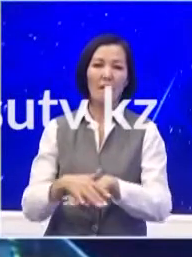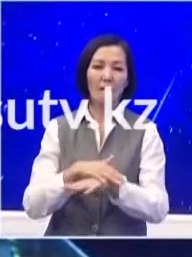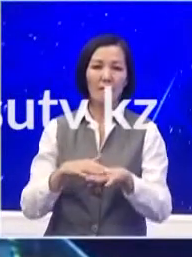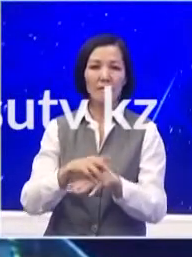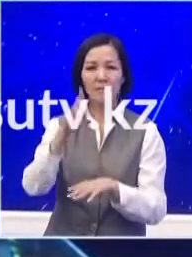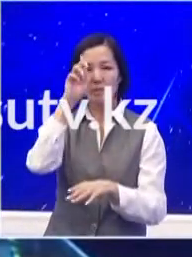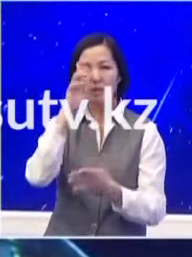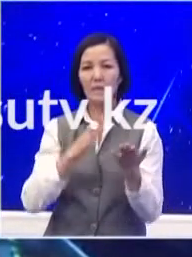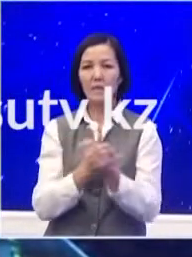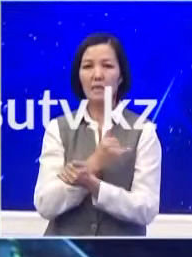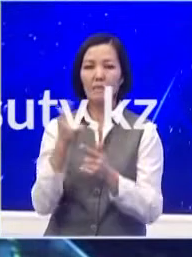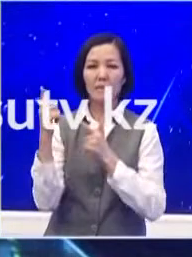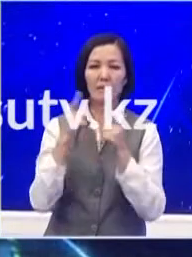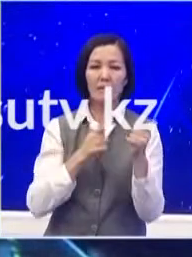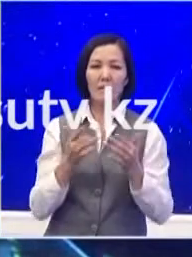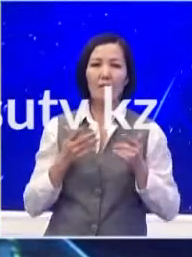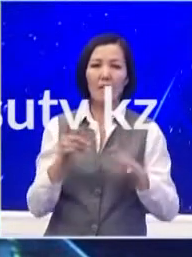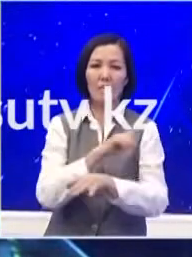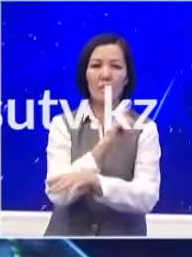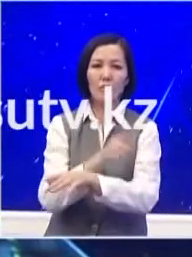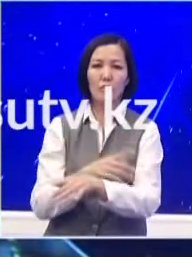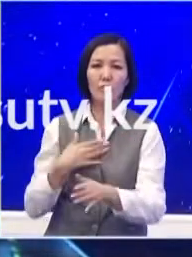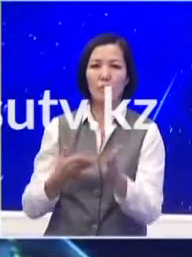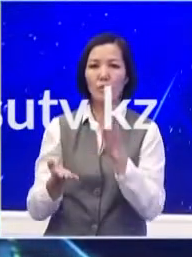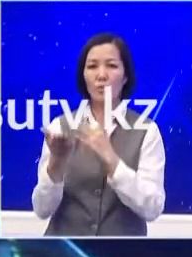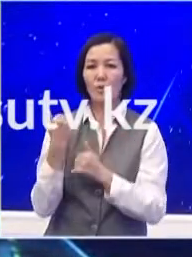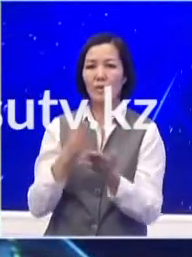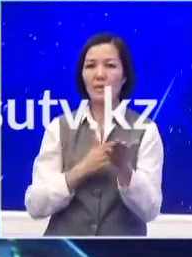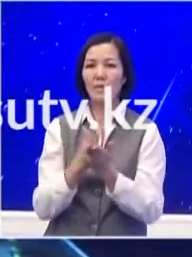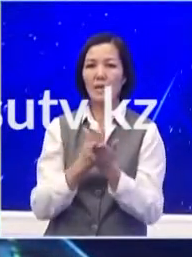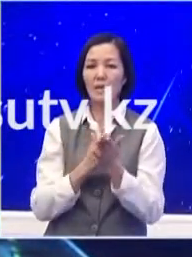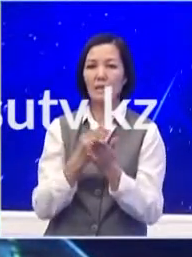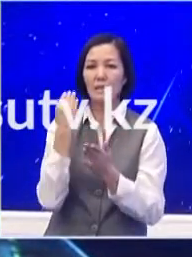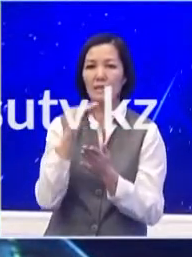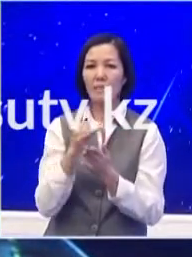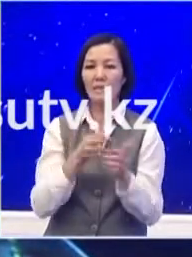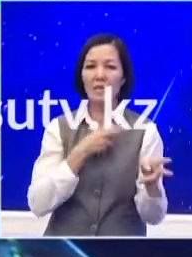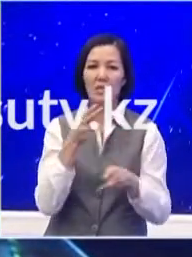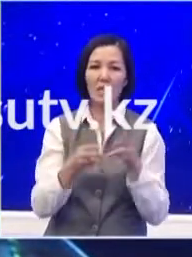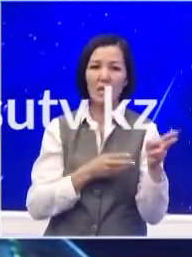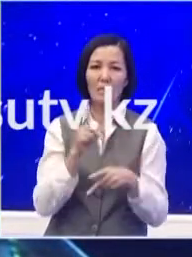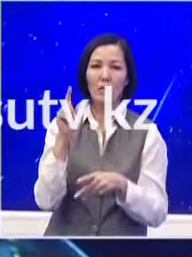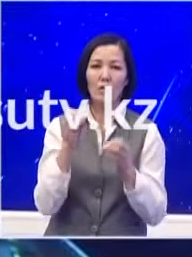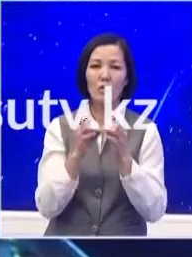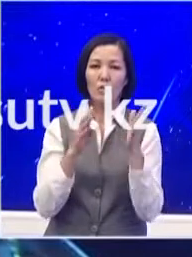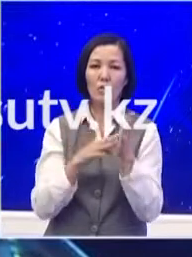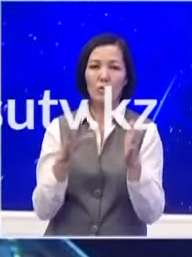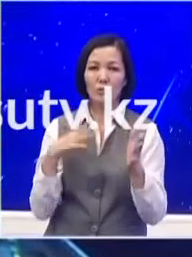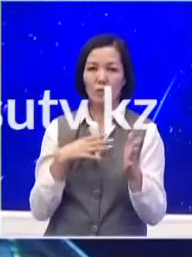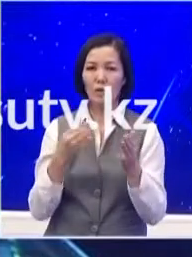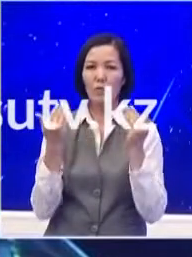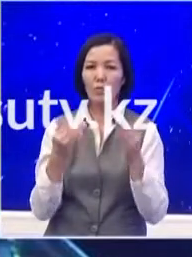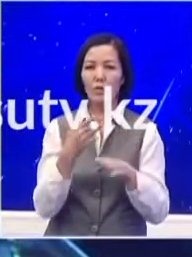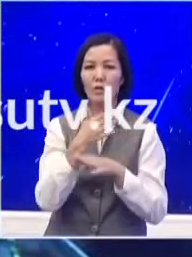Халықтың мемлекеттік қызметке деген талабы күшейіп келеді. Өткен жылы сала агенттігіне қызмет сапасына наразы тұрғындар 119 өтініш түсіпті.